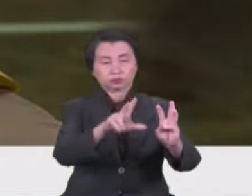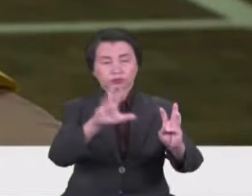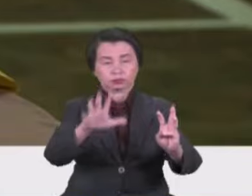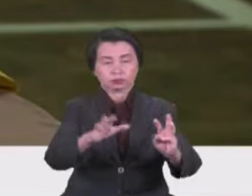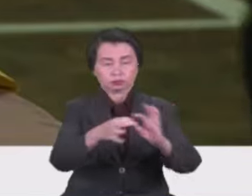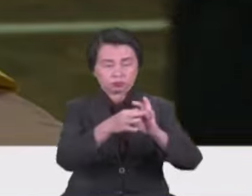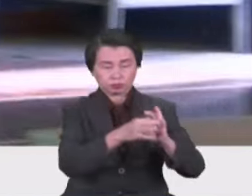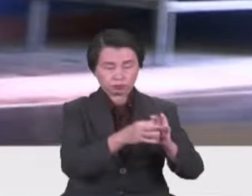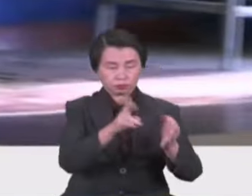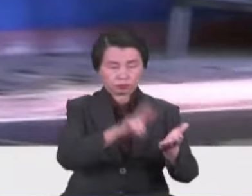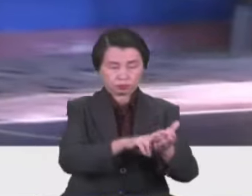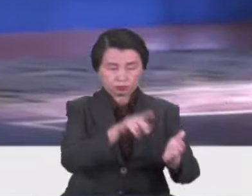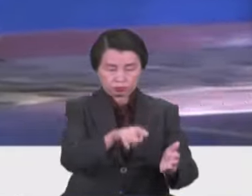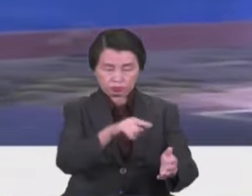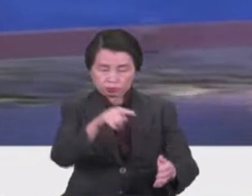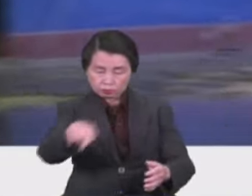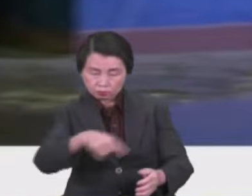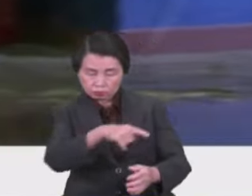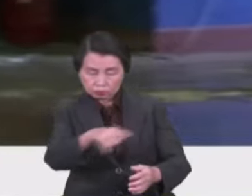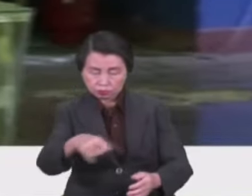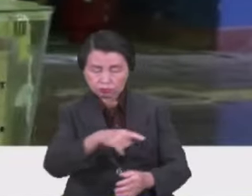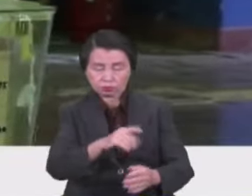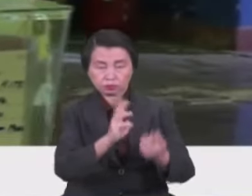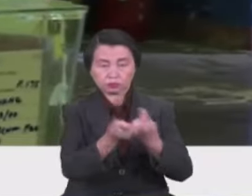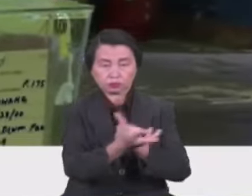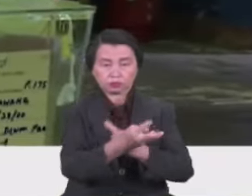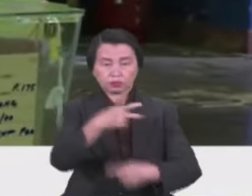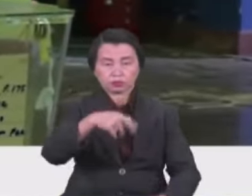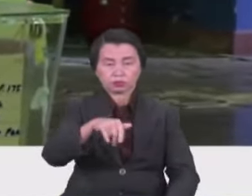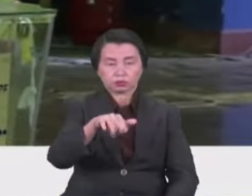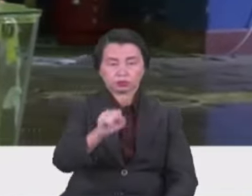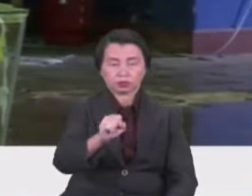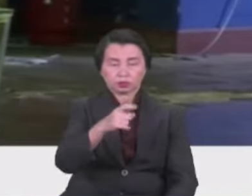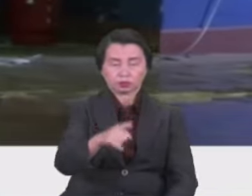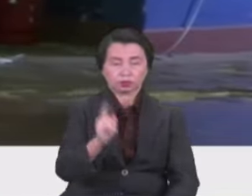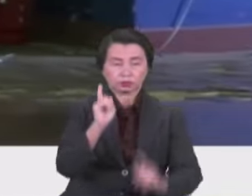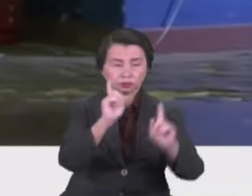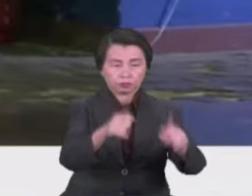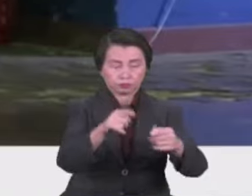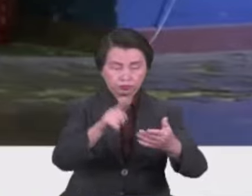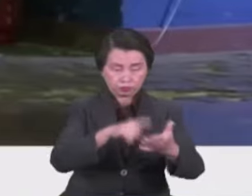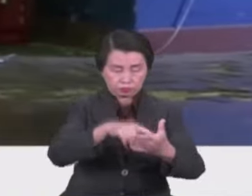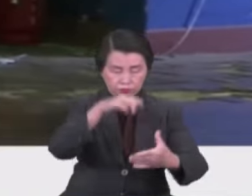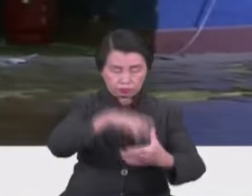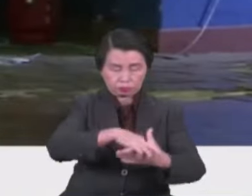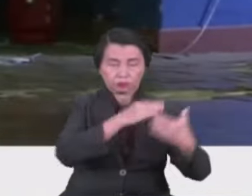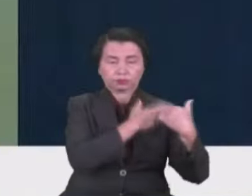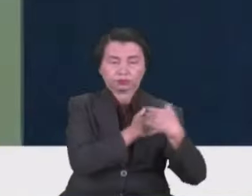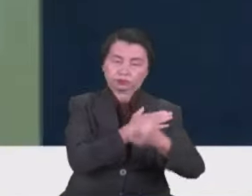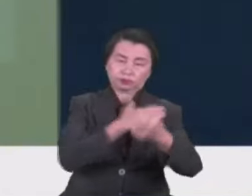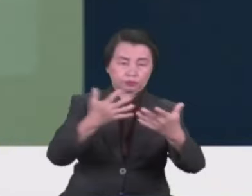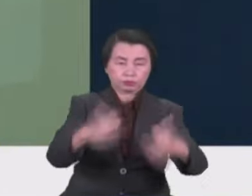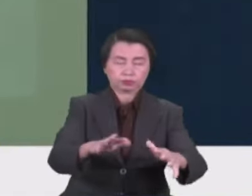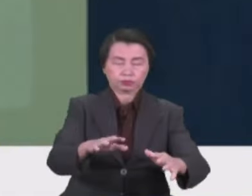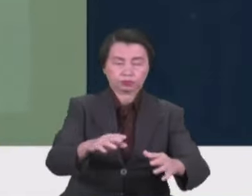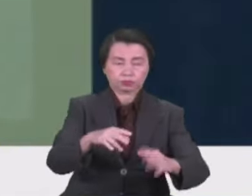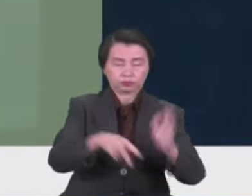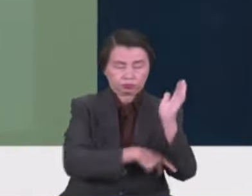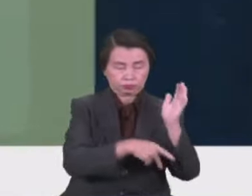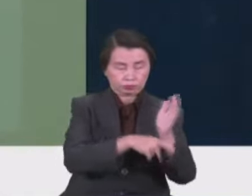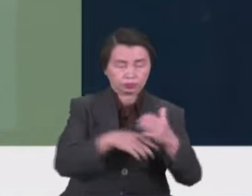635 pemilih pendaftar dalam kalangan anggota Brigade PGS Sabah telah menunaikan tanggungjawab sebagai pengundi. Parlimen